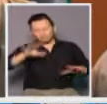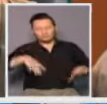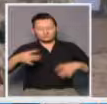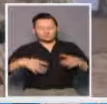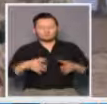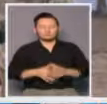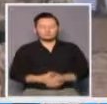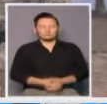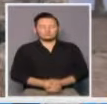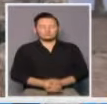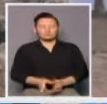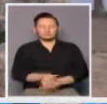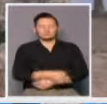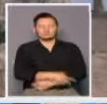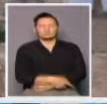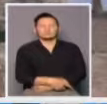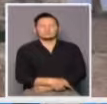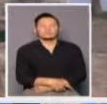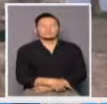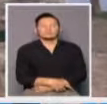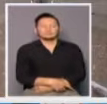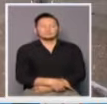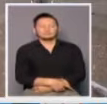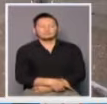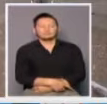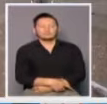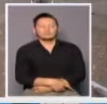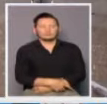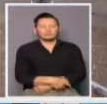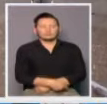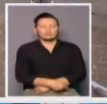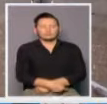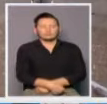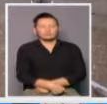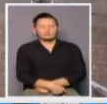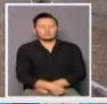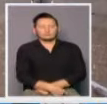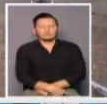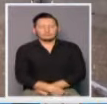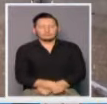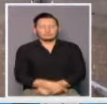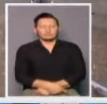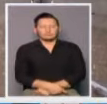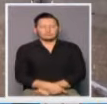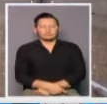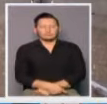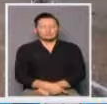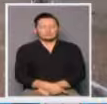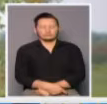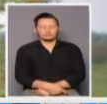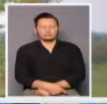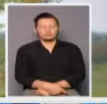розыску. Отделение «Равняюсь», смирно. Тема сегодняшней тренировки – изучение ухищения, применяемых нарушителям государственной